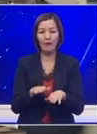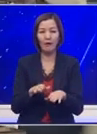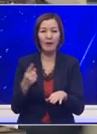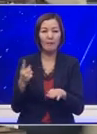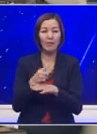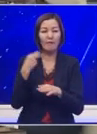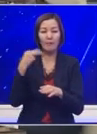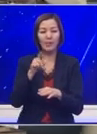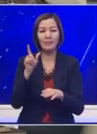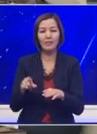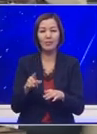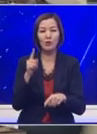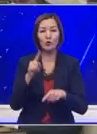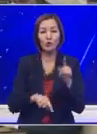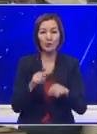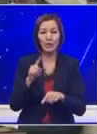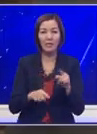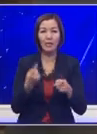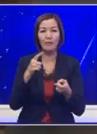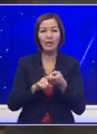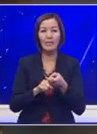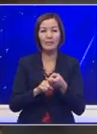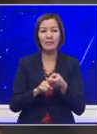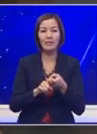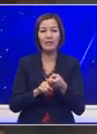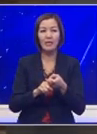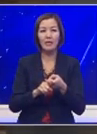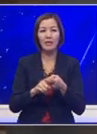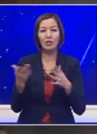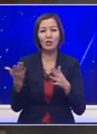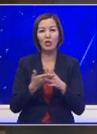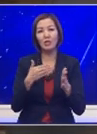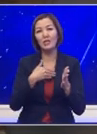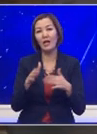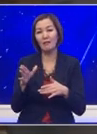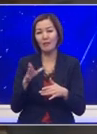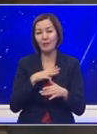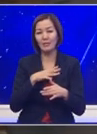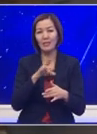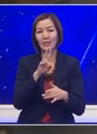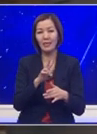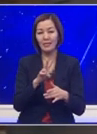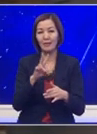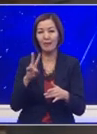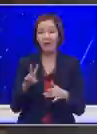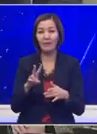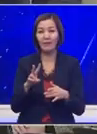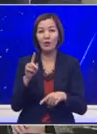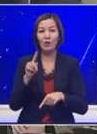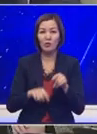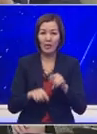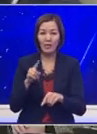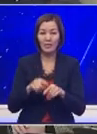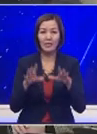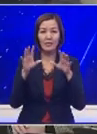экс-президенттің туыстарына қатысты кепілдіктер алынып тасталды. Бұл дегеніміз Назарбаевтың жақындарын қандай да бір заң